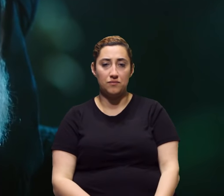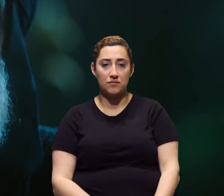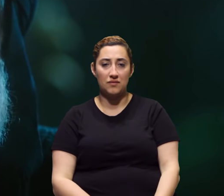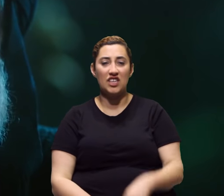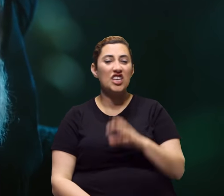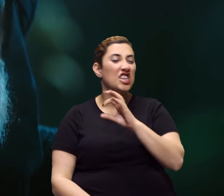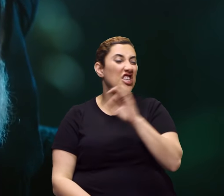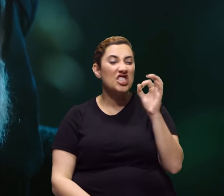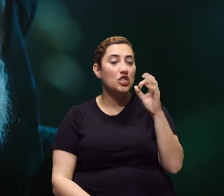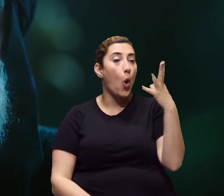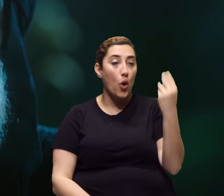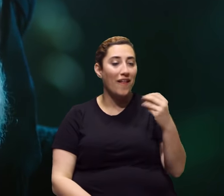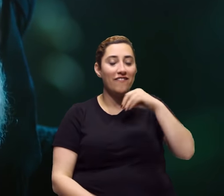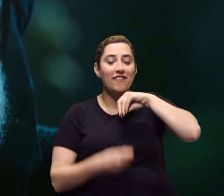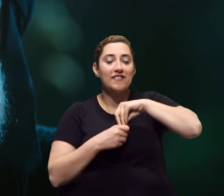hiçten içe,